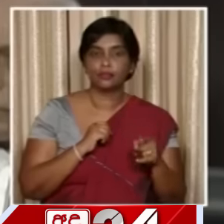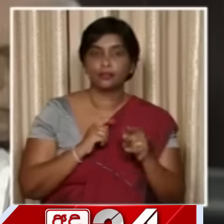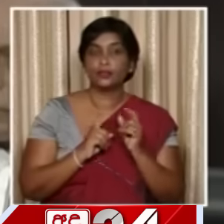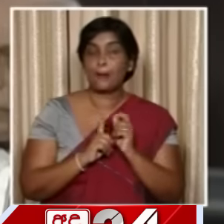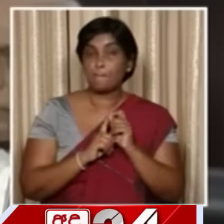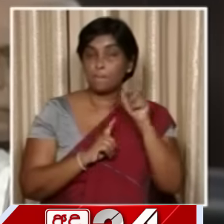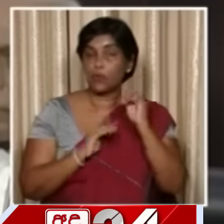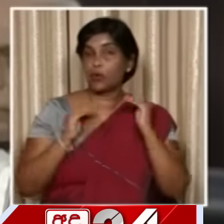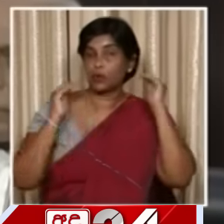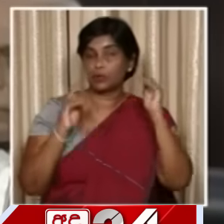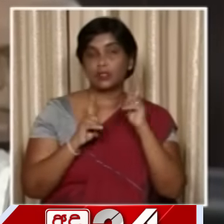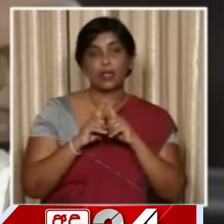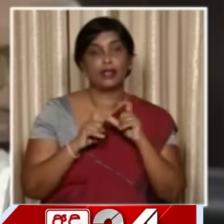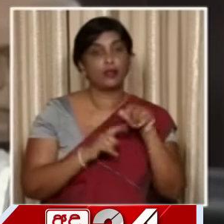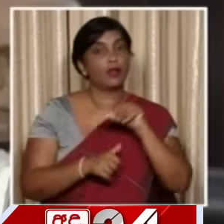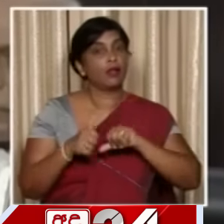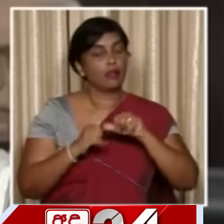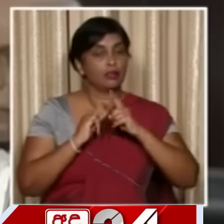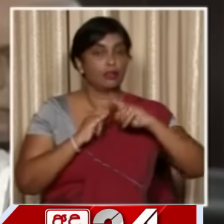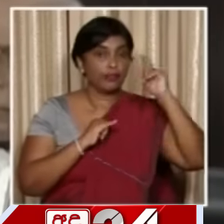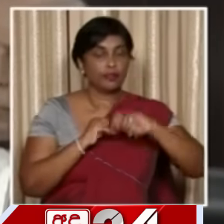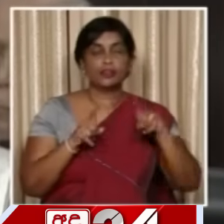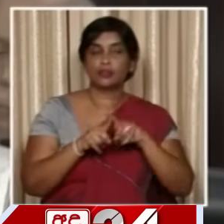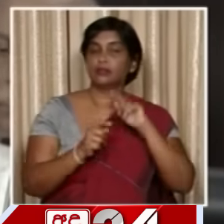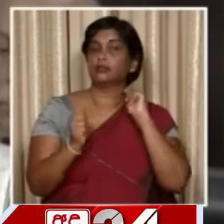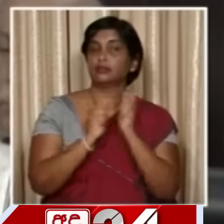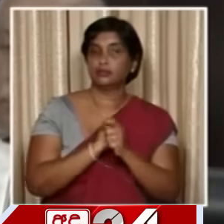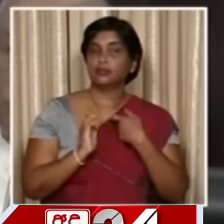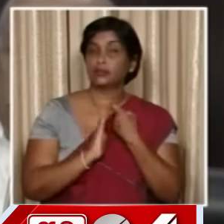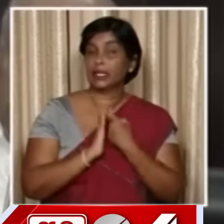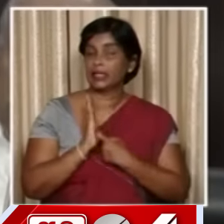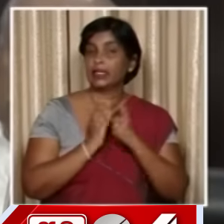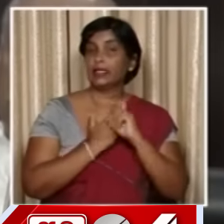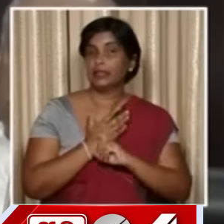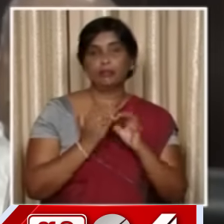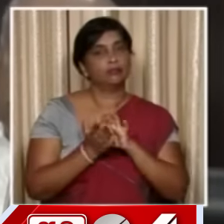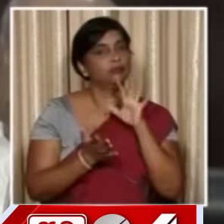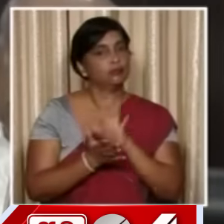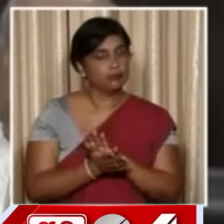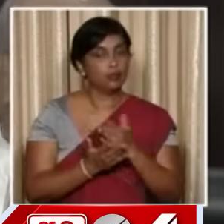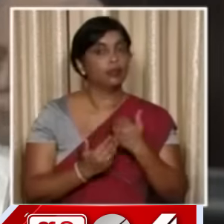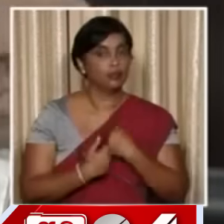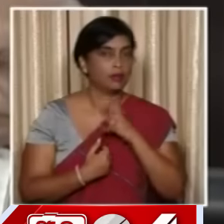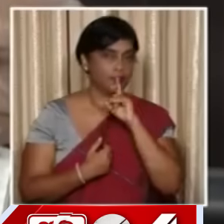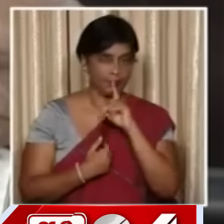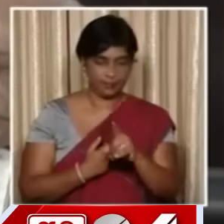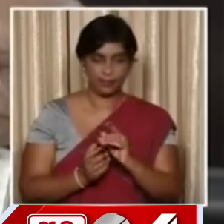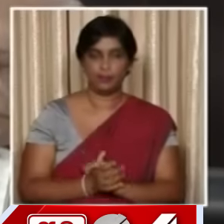පුද්ගලික උසස් අධ්‍යාපන ආයතන විශ්වවිද්‍යාල බවට පත්කිරීම මම නීති රීති සම්මත කළ යුතු බැවින් මම යෝජනා